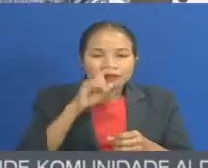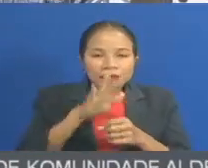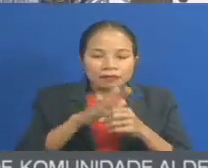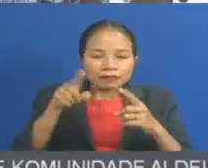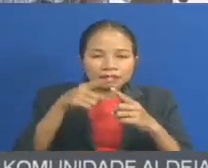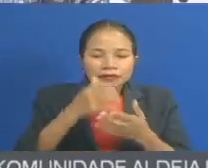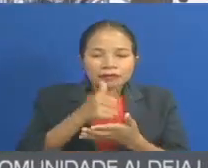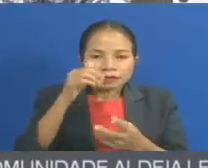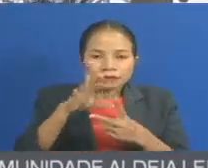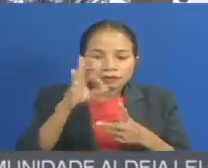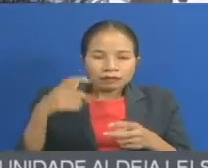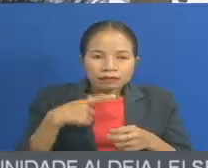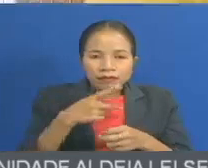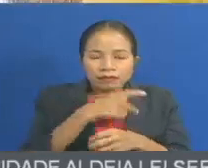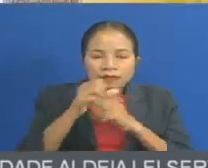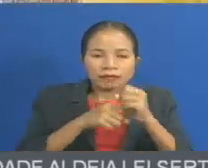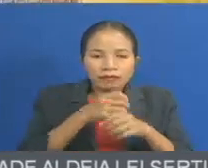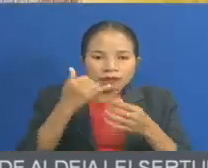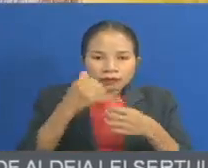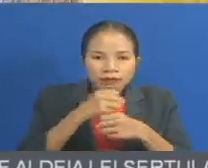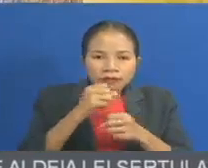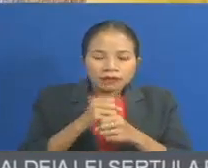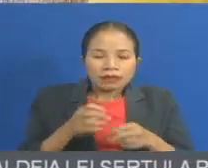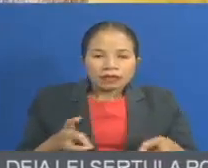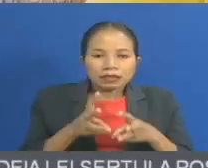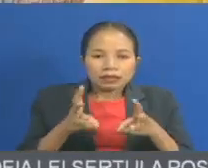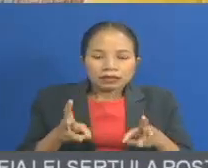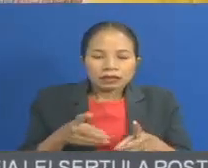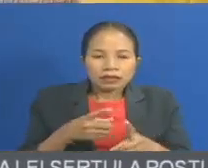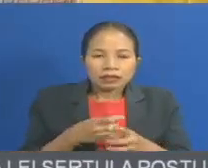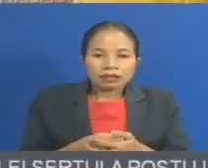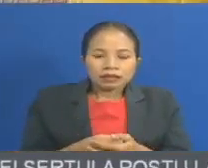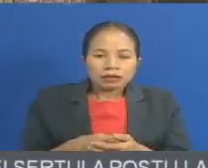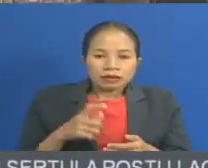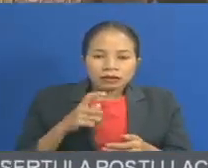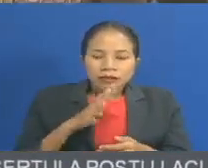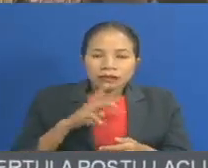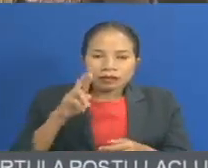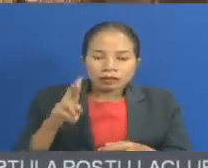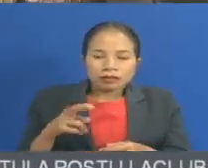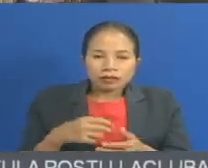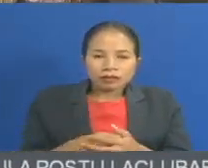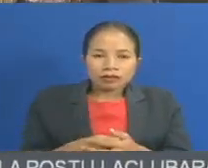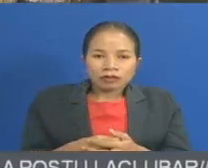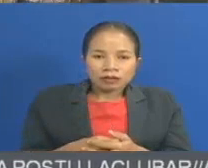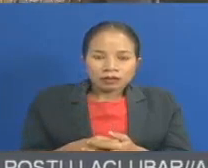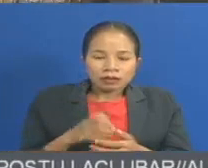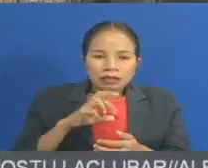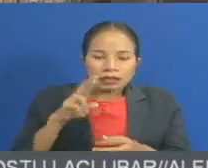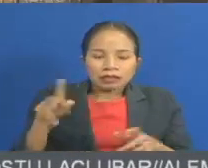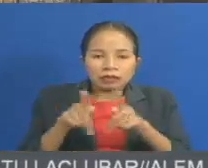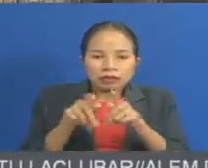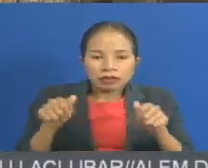ira manan ia elesa un parlamentar tina ne se halau mo estrada raiokos husi terminal bekora Bato are akan unu suku hera